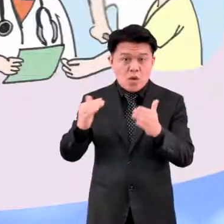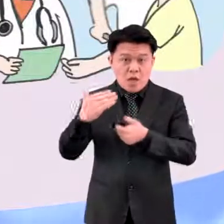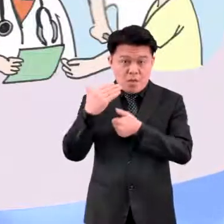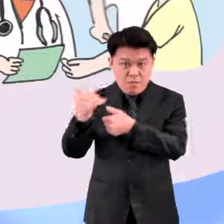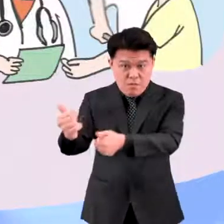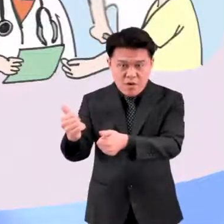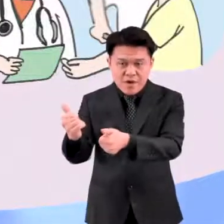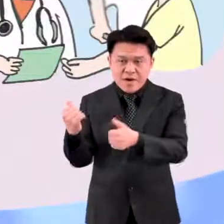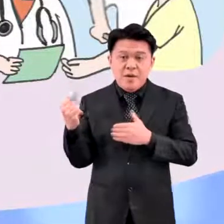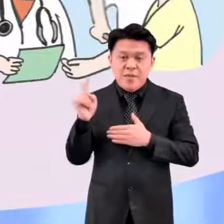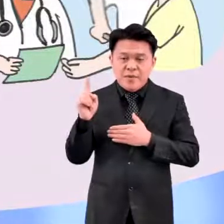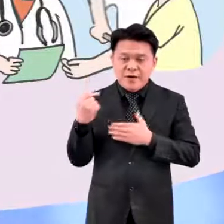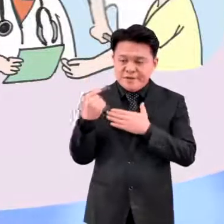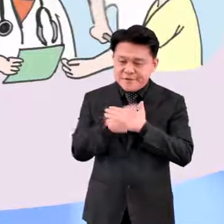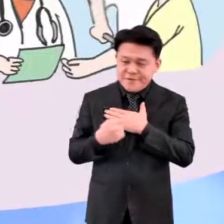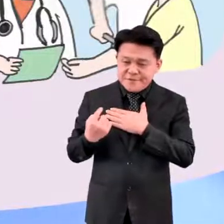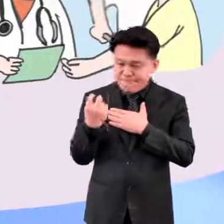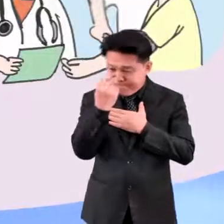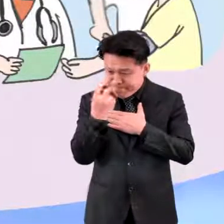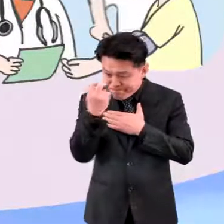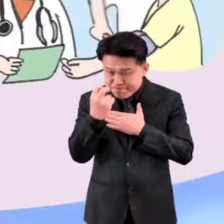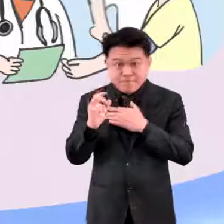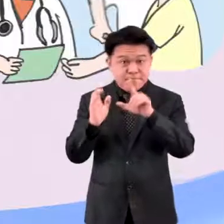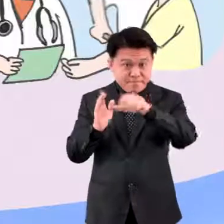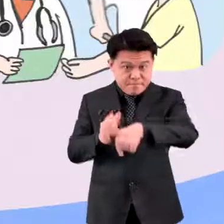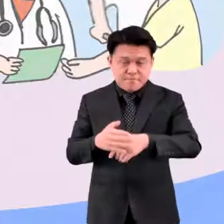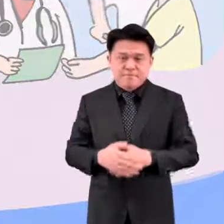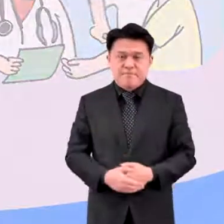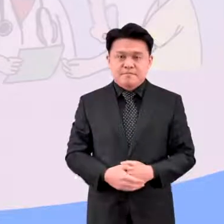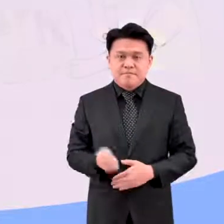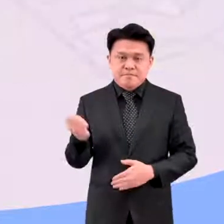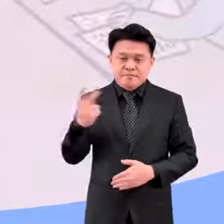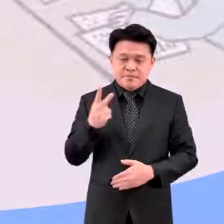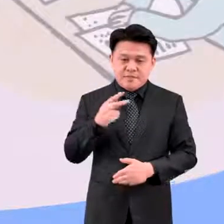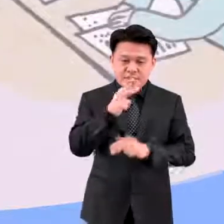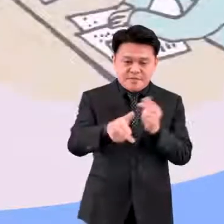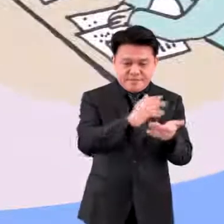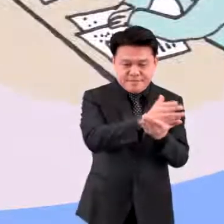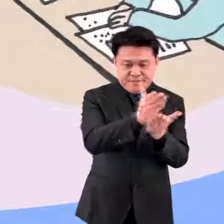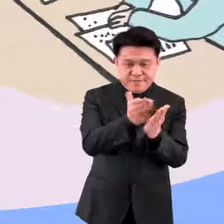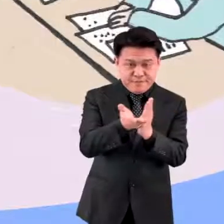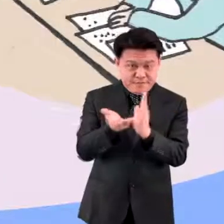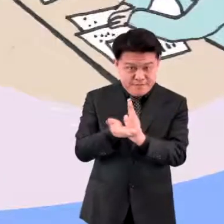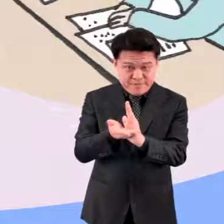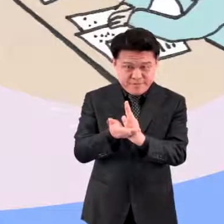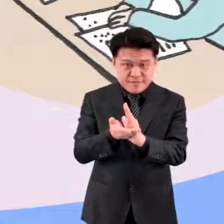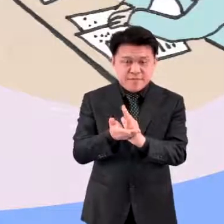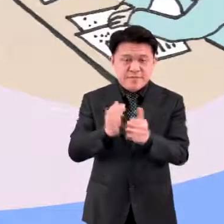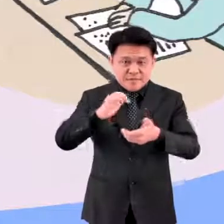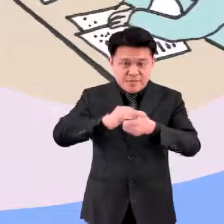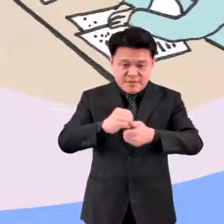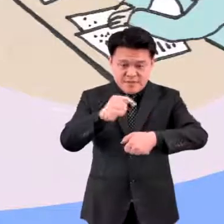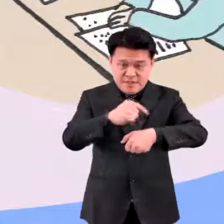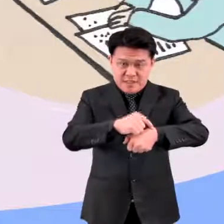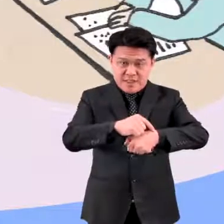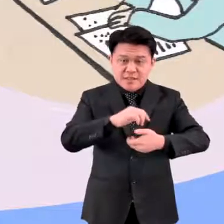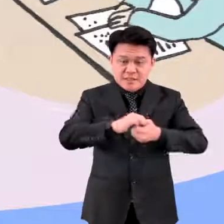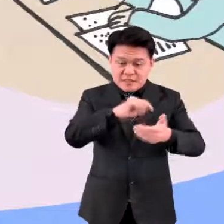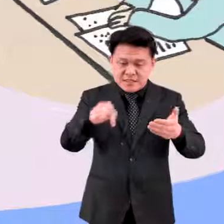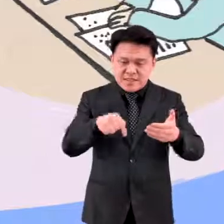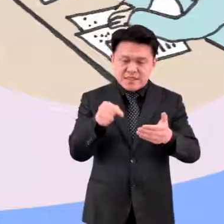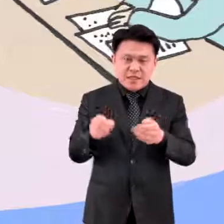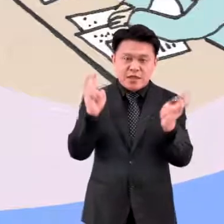국민건강보험공단의 통보를 받고 와서 건강검진을 받는 경우 사업 유형별 연간 정해진 시간